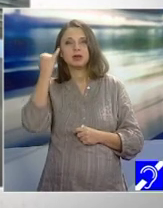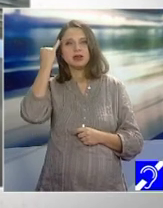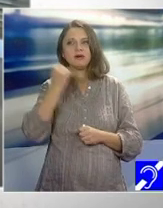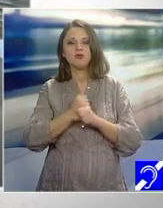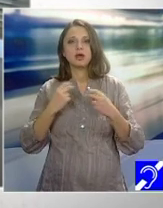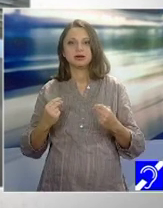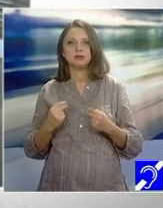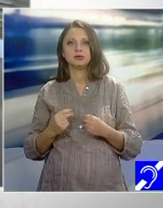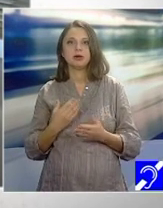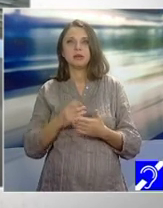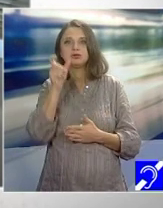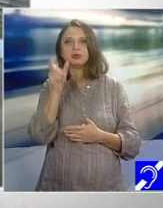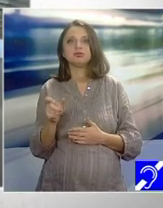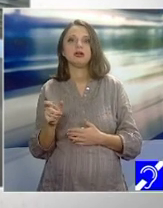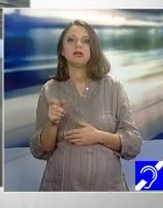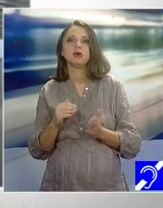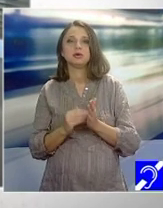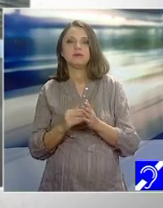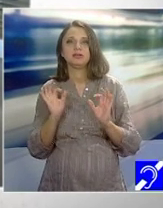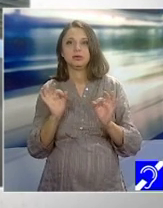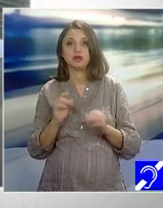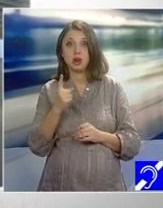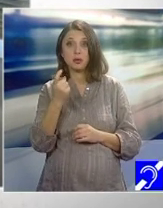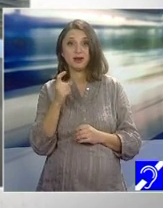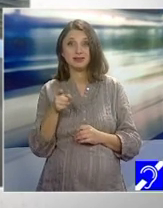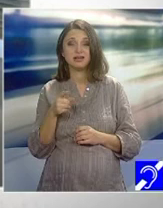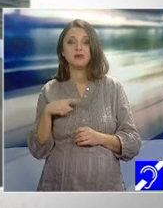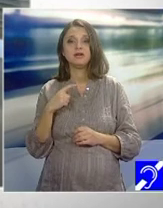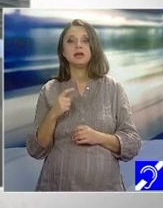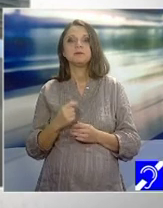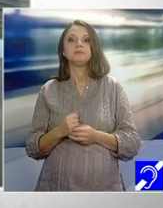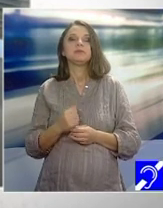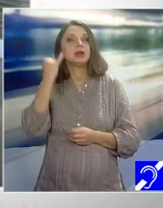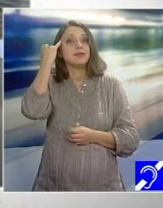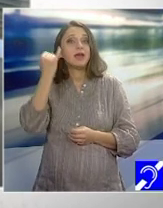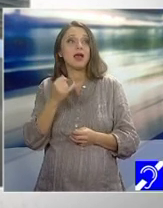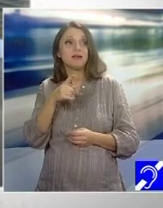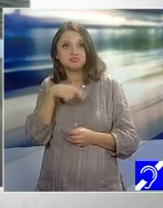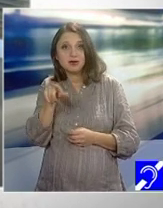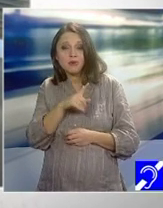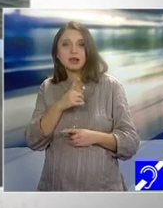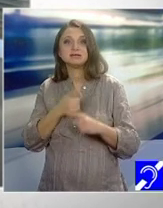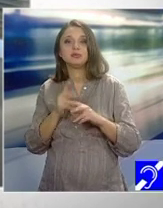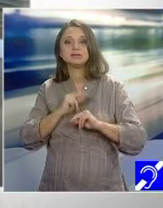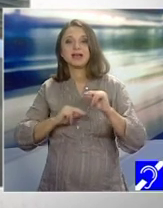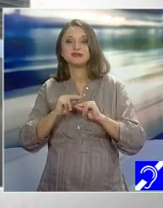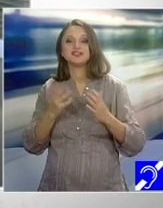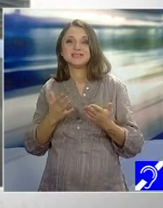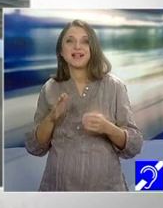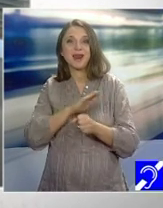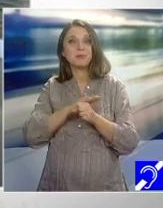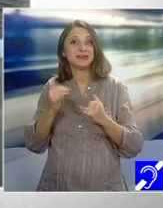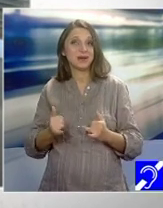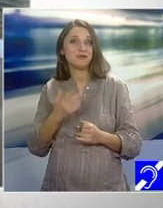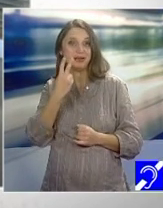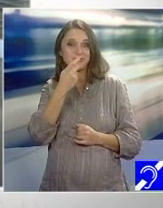bune pentru persoanele cu nevoi speciale. Una dintre ele este cea pe care dumneavoastră, împreună cu asociația care a împlinit 2 ani, o